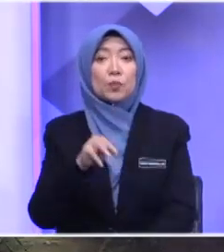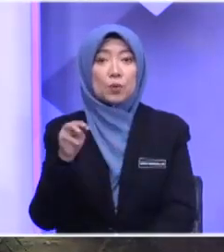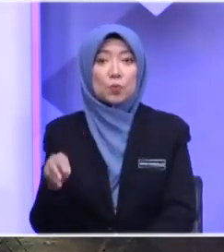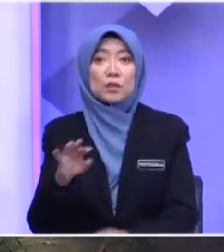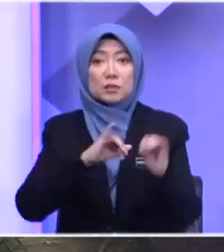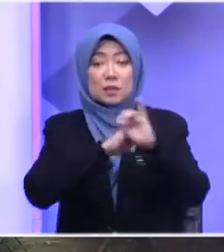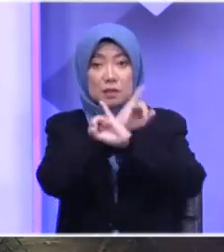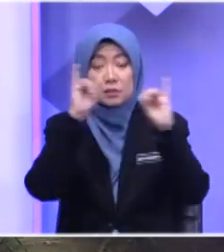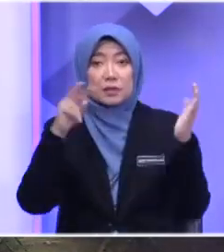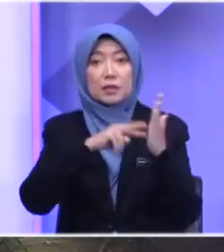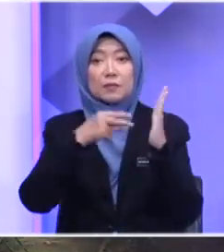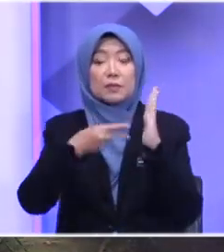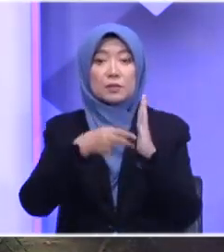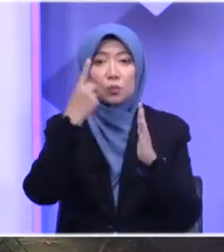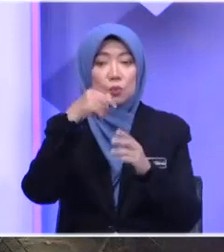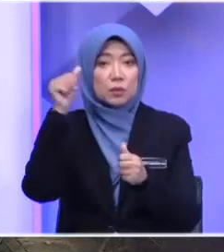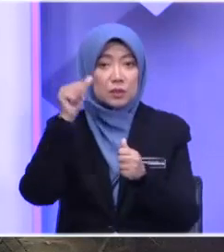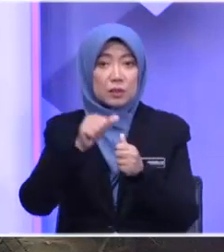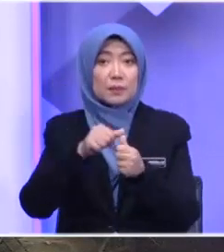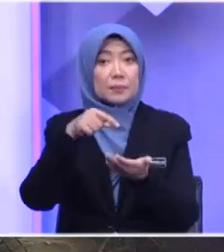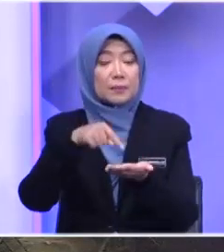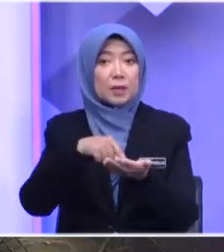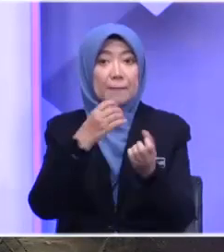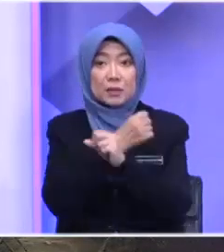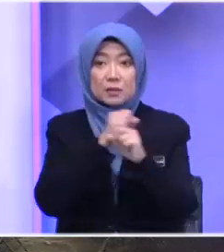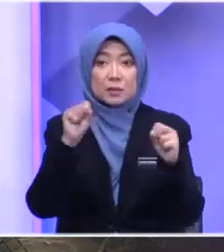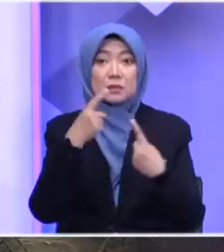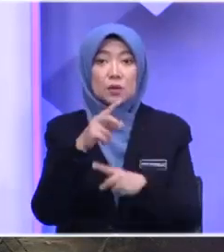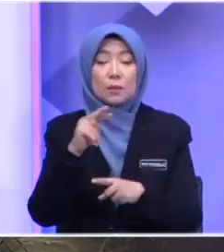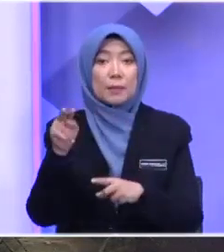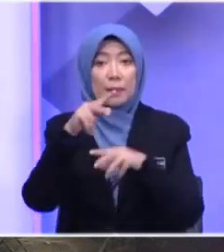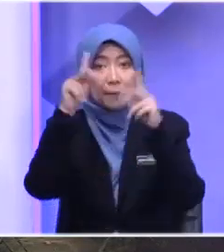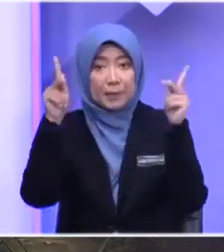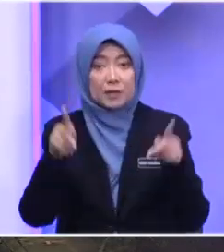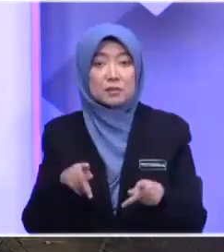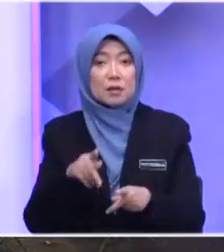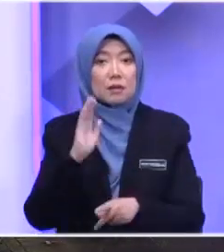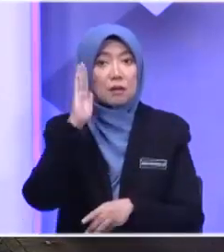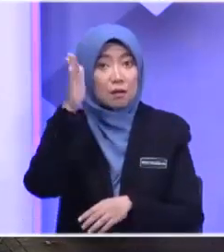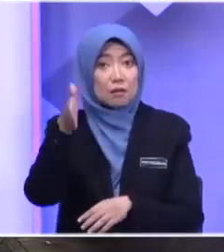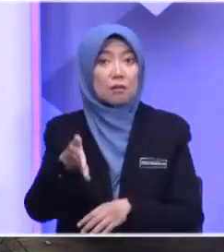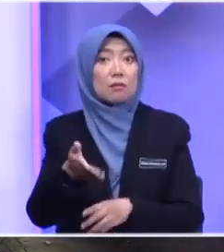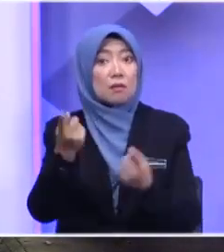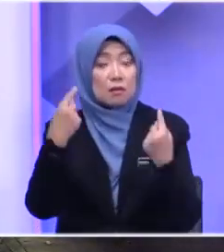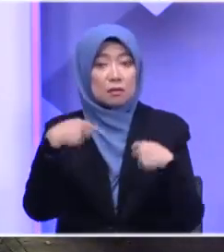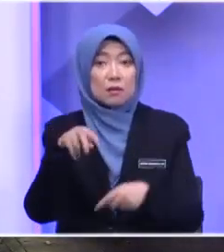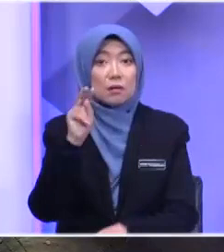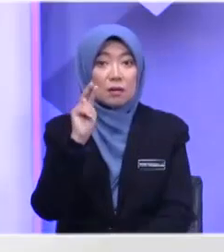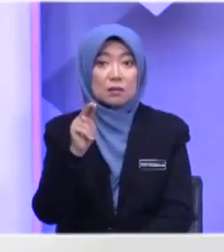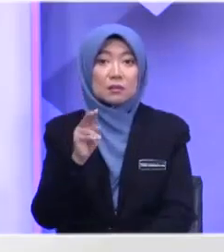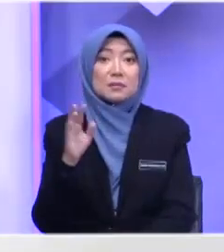untuk ingat fakta ini untuk bersedia untuk jawaban peperiksaan akhir datang nanti Aceh Oke riset